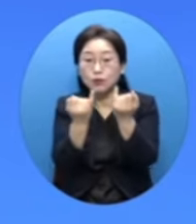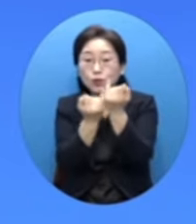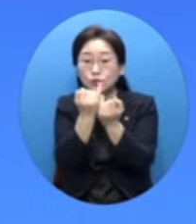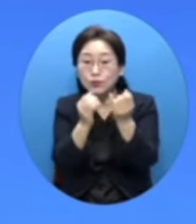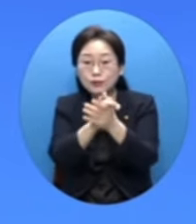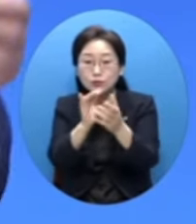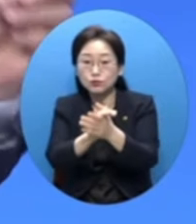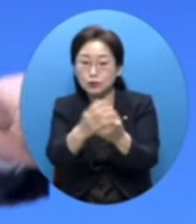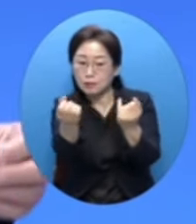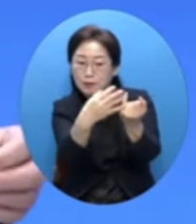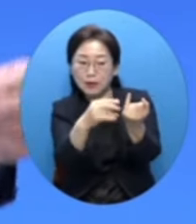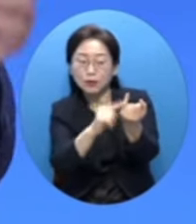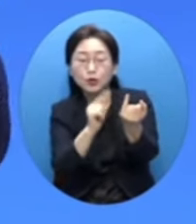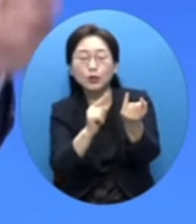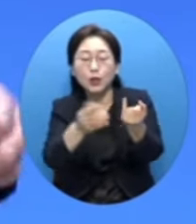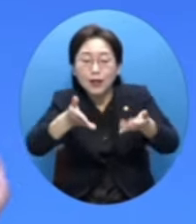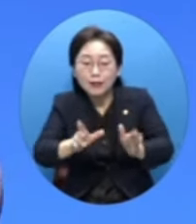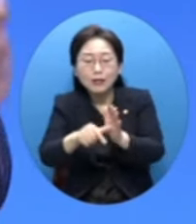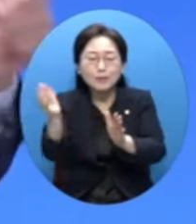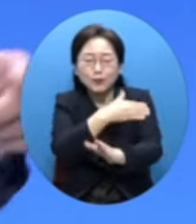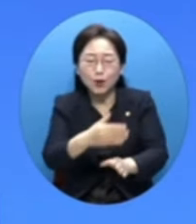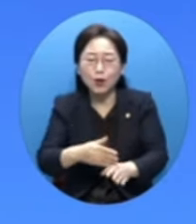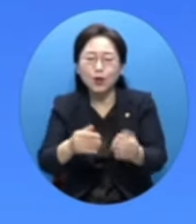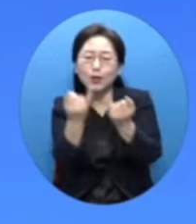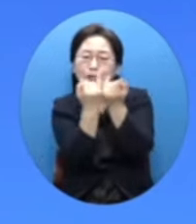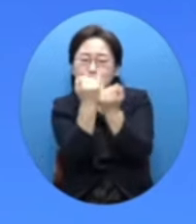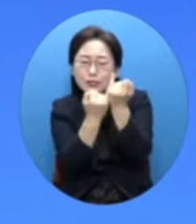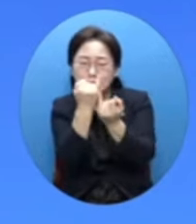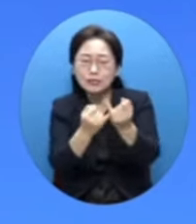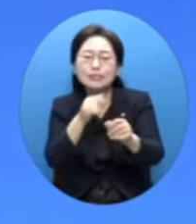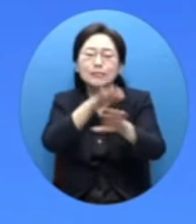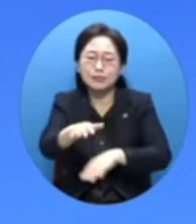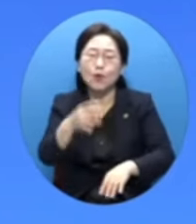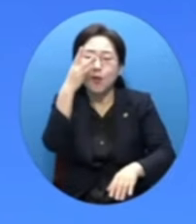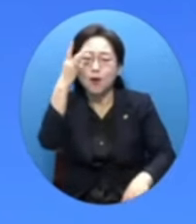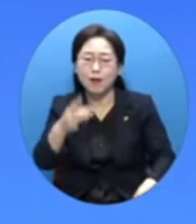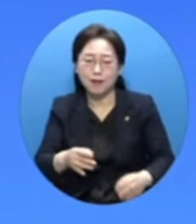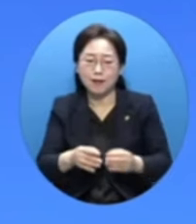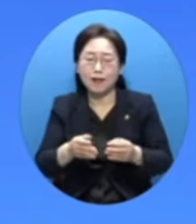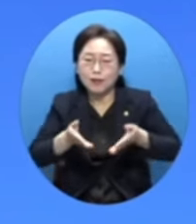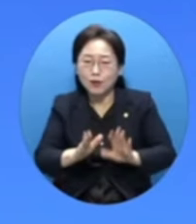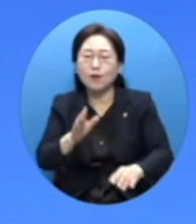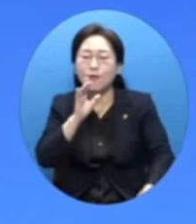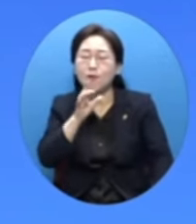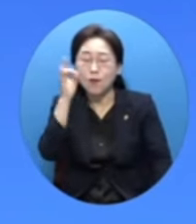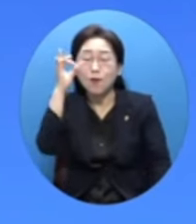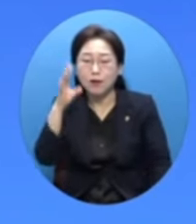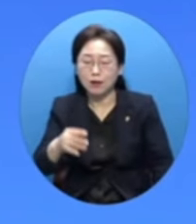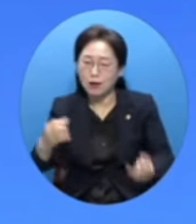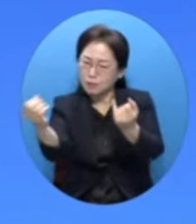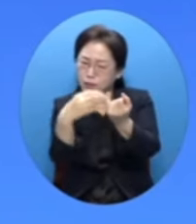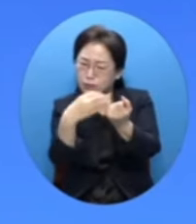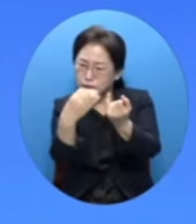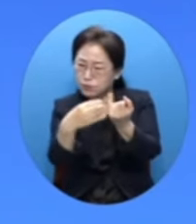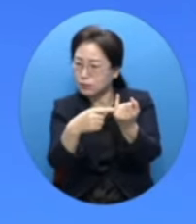뭐라고 하냐면 넌 태어날 때부터 레즈비언으로 태어났어. 넌 원래 태어날 때 그렇게 태어난 거야. 그래 자꾸 얘기를